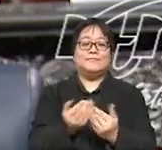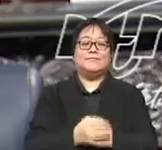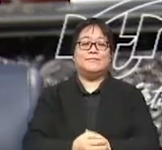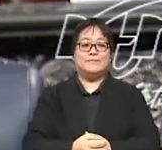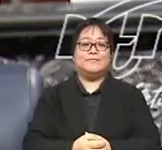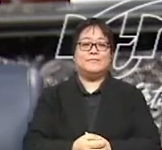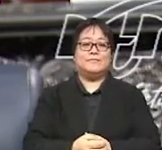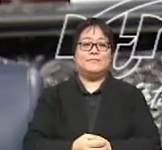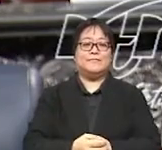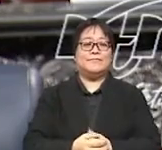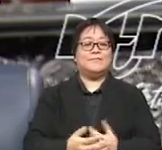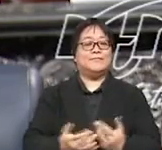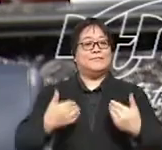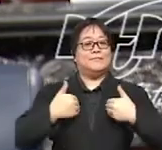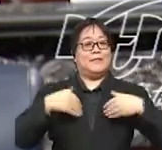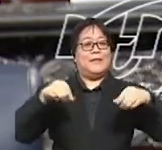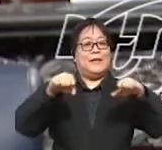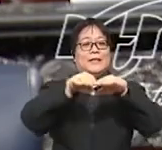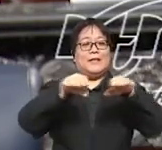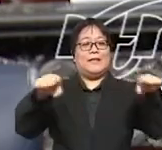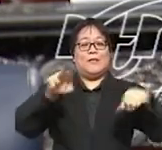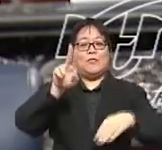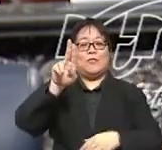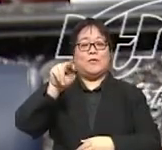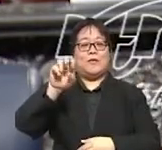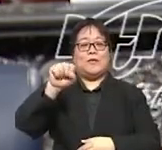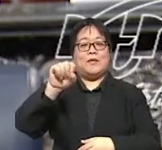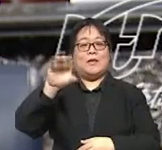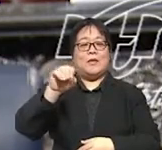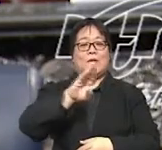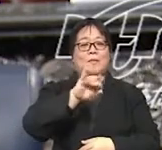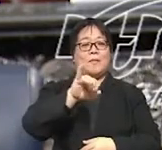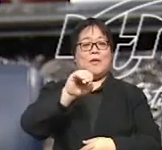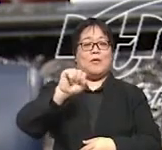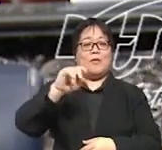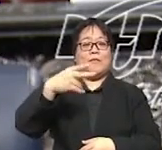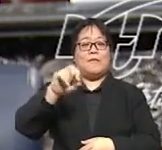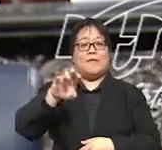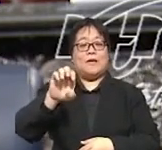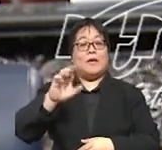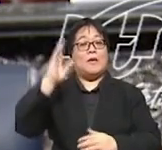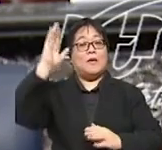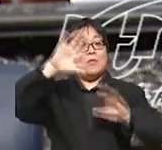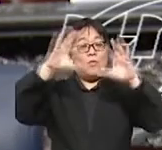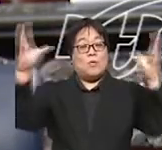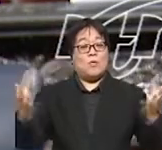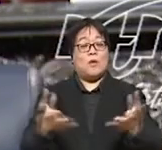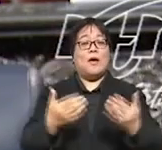kita mendapat tarafa UNESCO biosphere ini di dunia ini terdapat